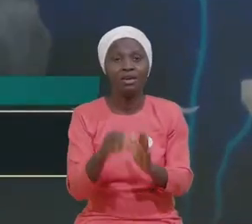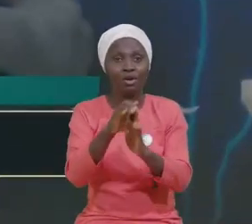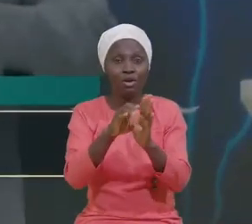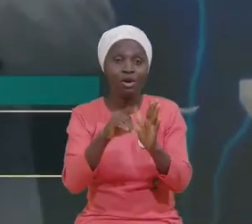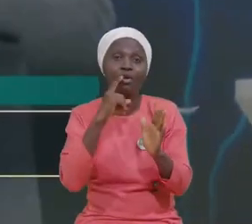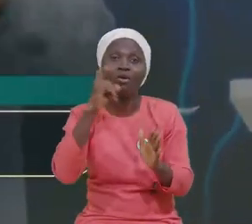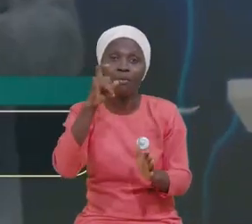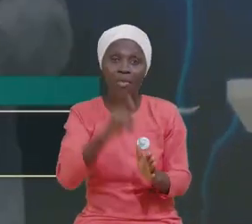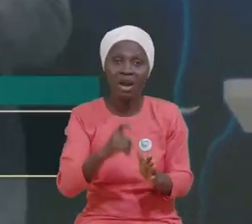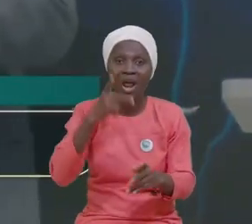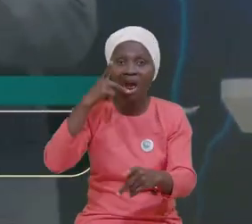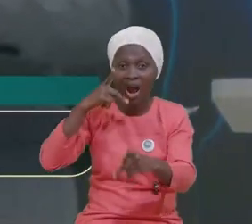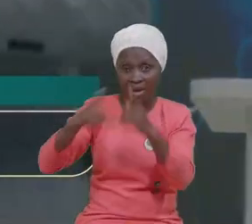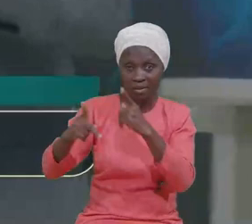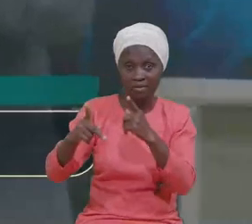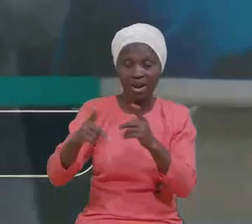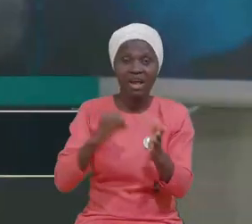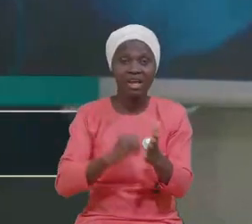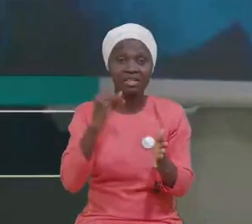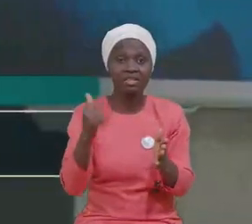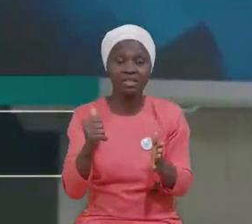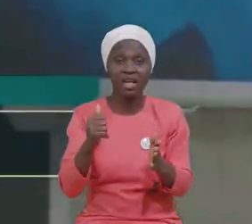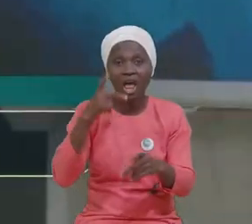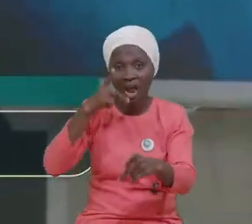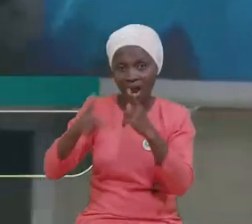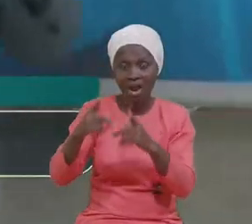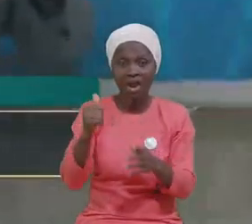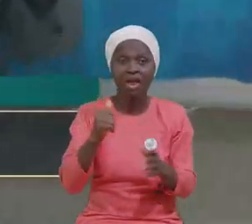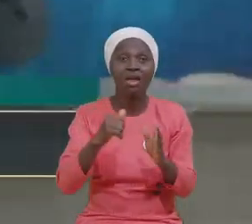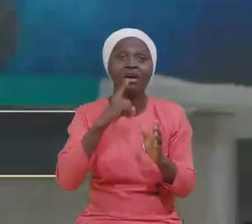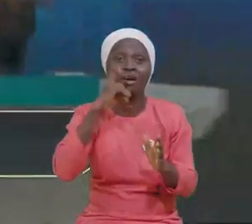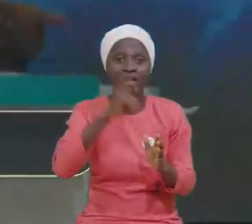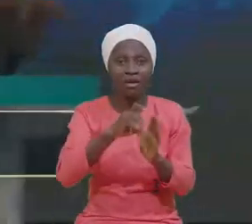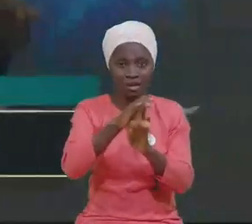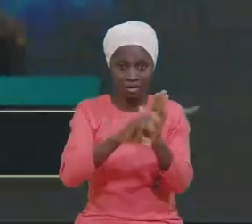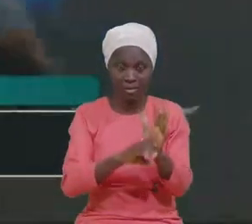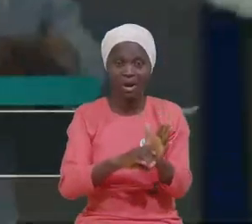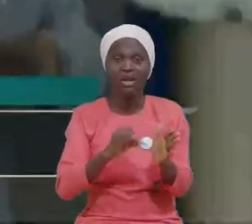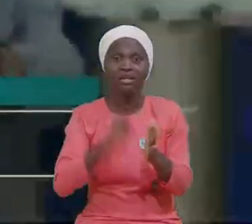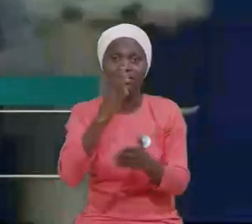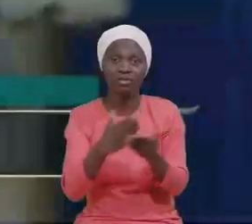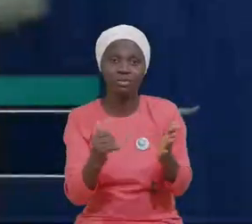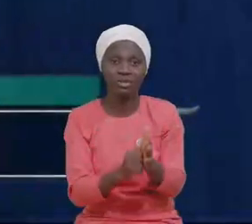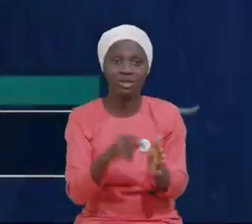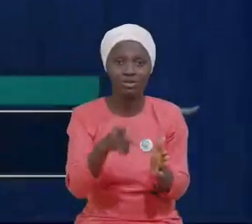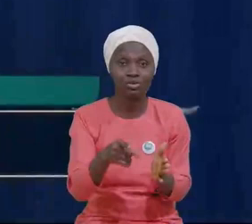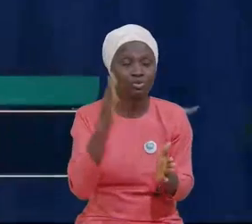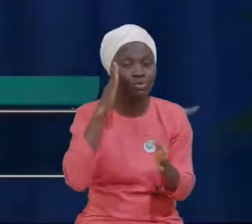commandement, la prophétie. C'est une prophétie. C'est un commandement. C'est quelque chose qu'il veut.